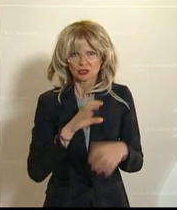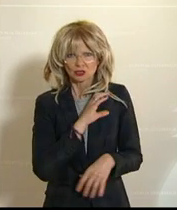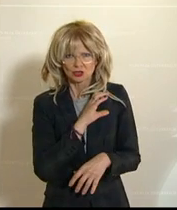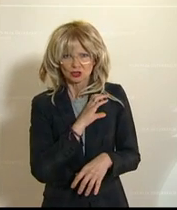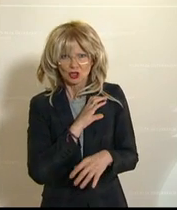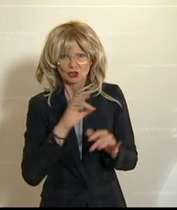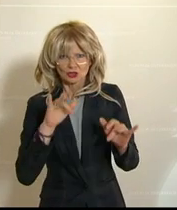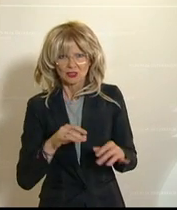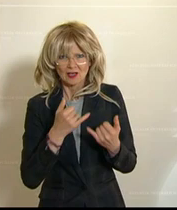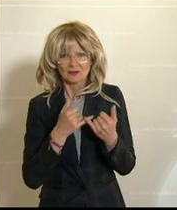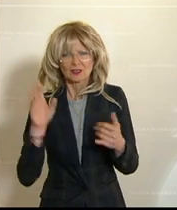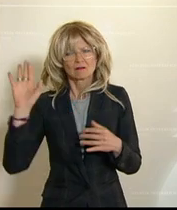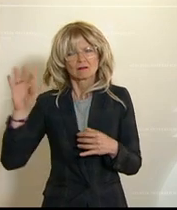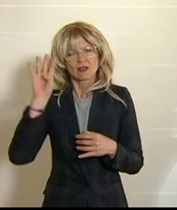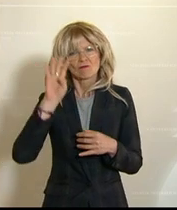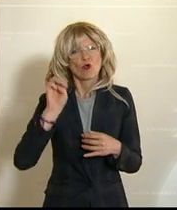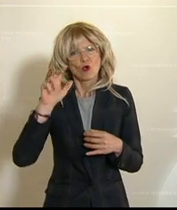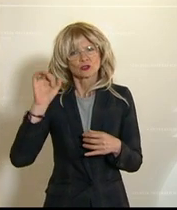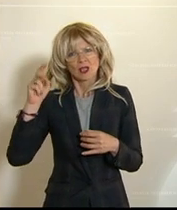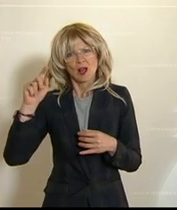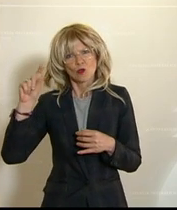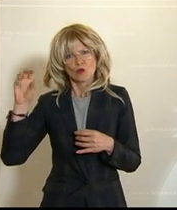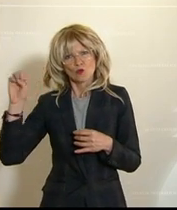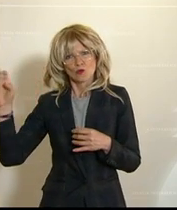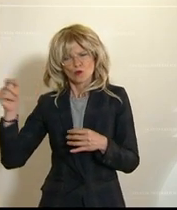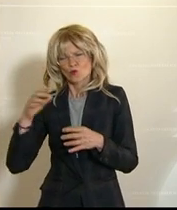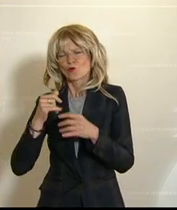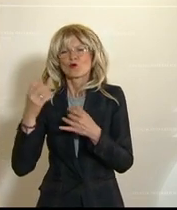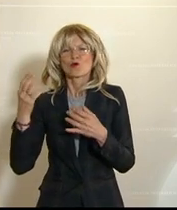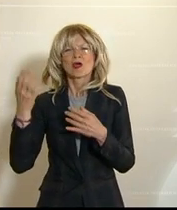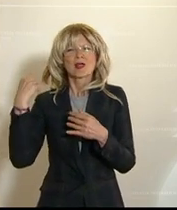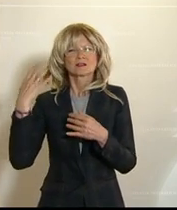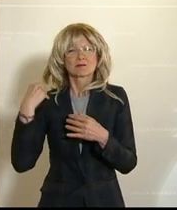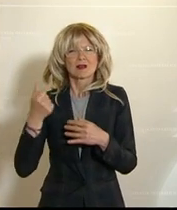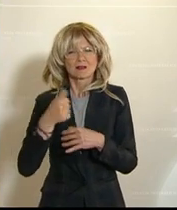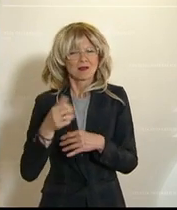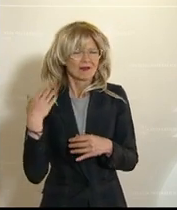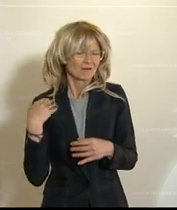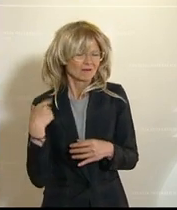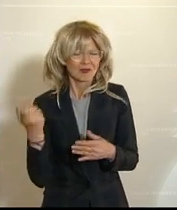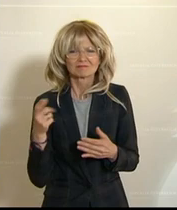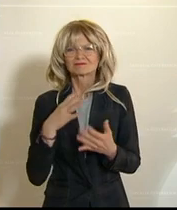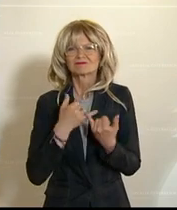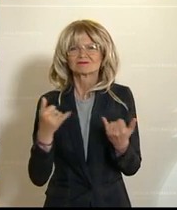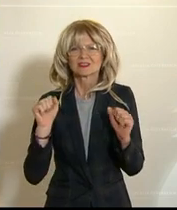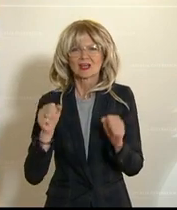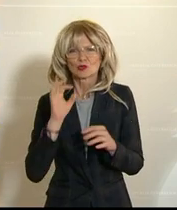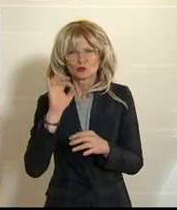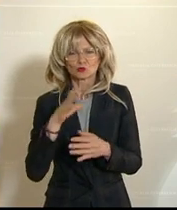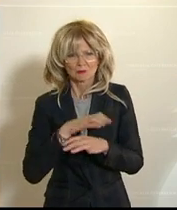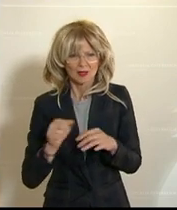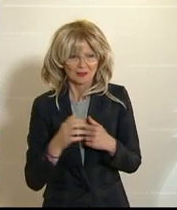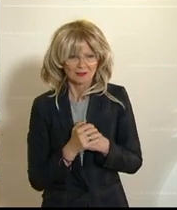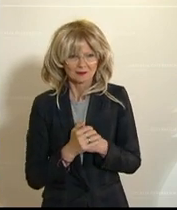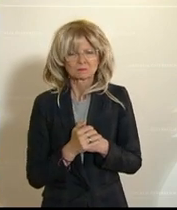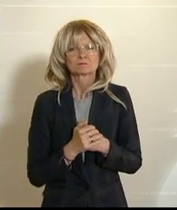Beteiligung auszubügeln. Was man auch sagen sollte, jene Menschen, die in Kurzarbeit sind oder arbeitslos, zahlen natürlich auch